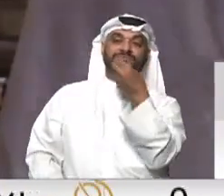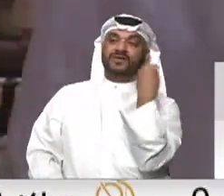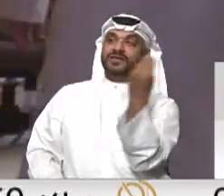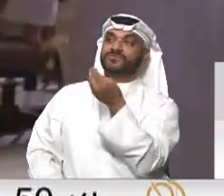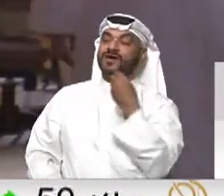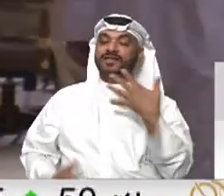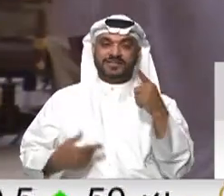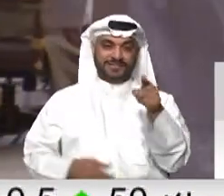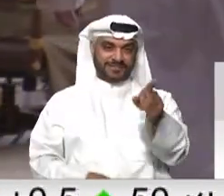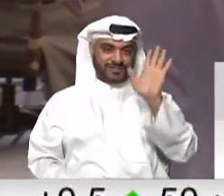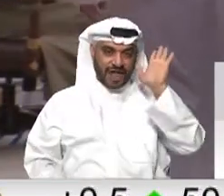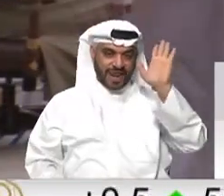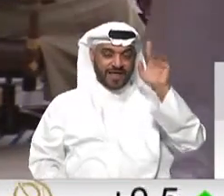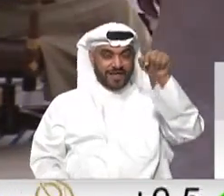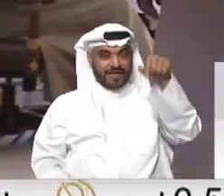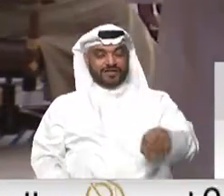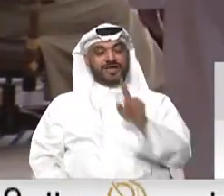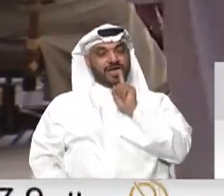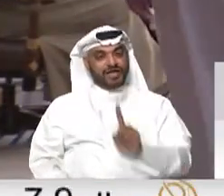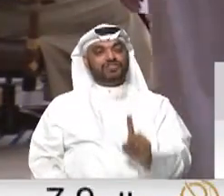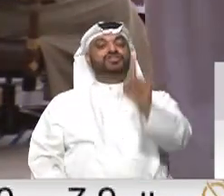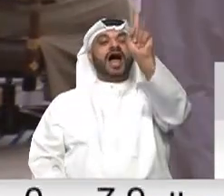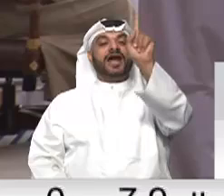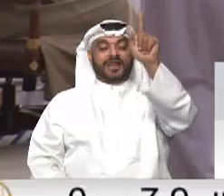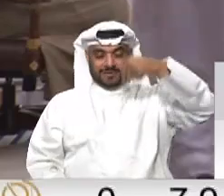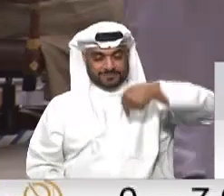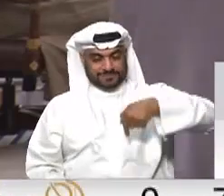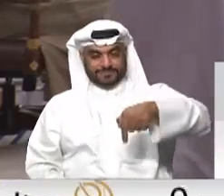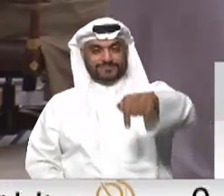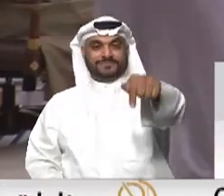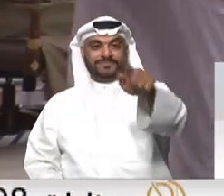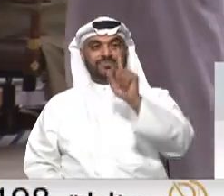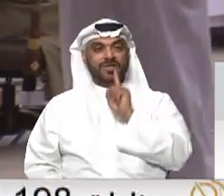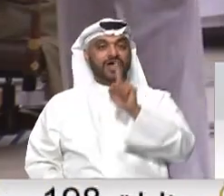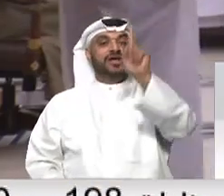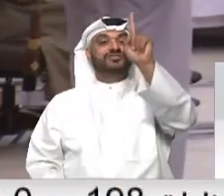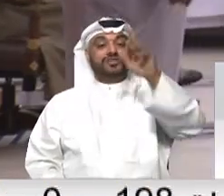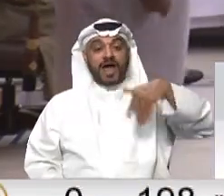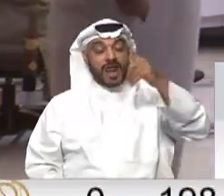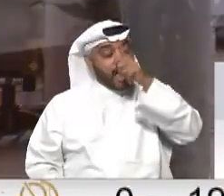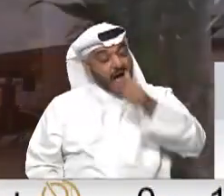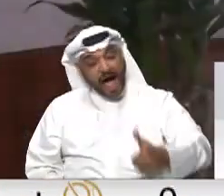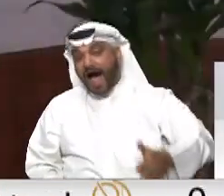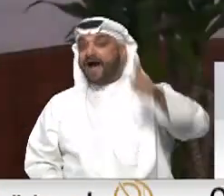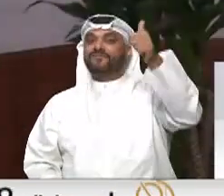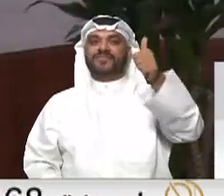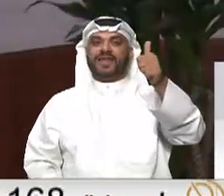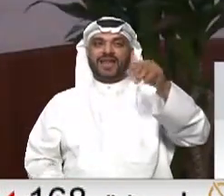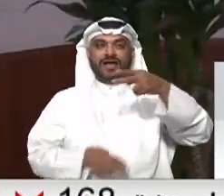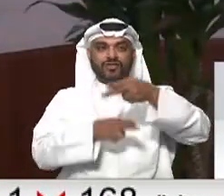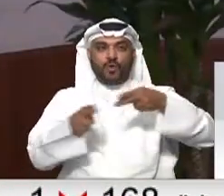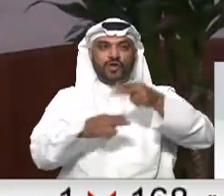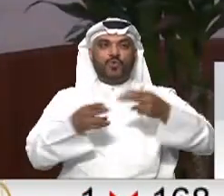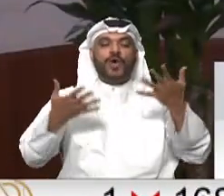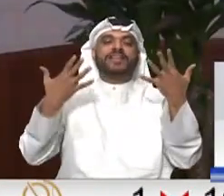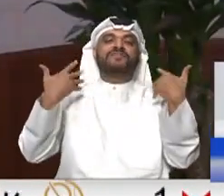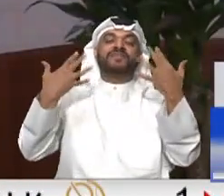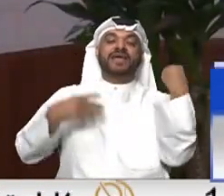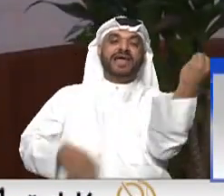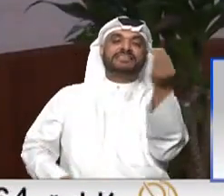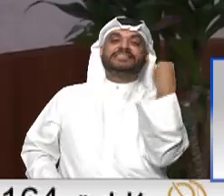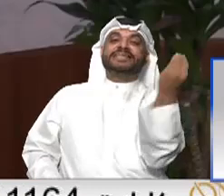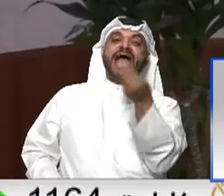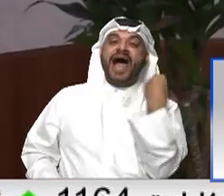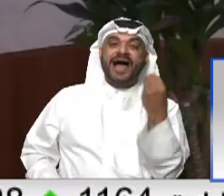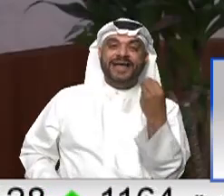بالسابق لذلك ان شاء الله باذن الله الكويت القادمه ان شاء الله تكون افضل بالسياحه الفتره الحاليه في